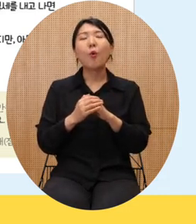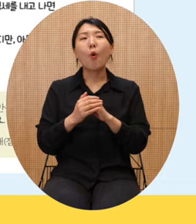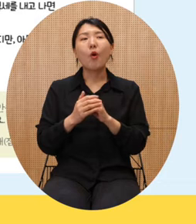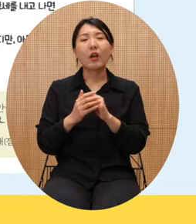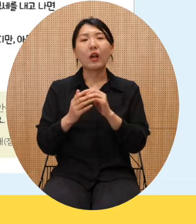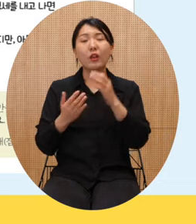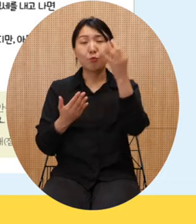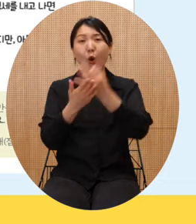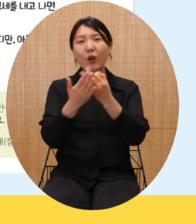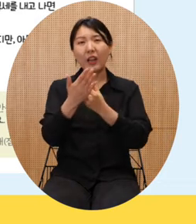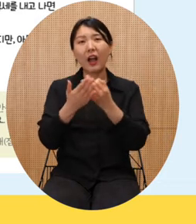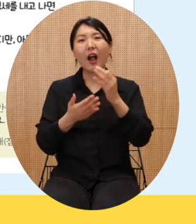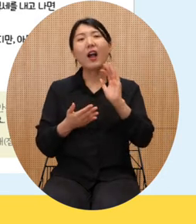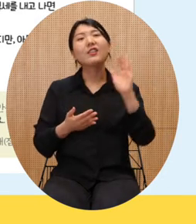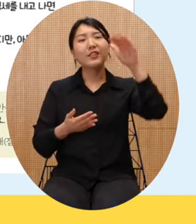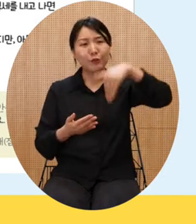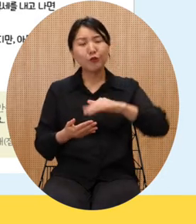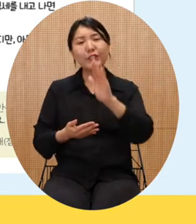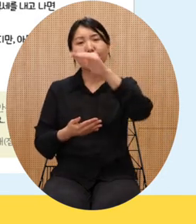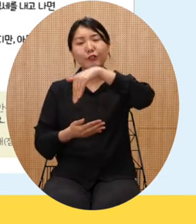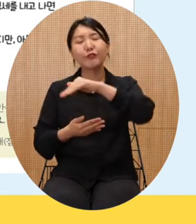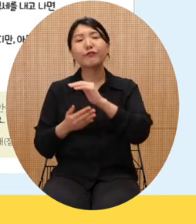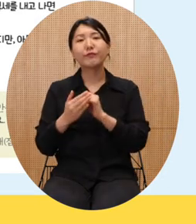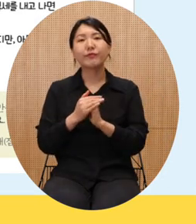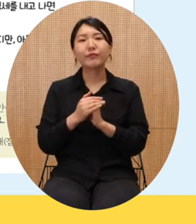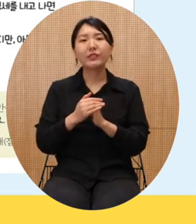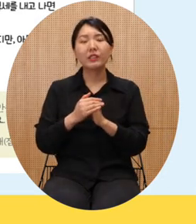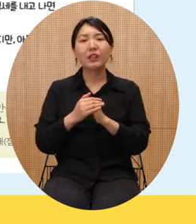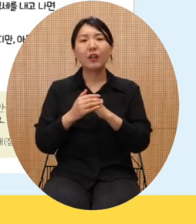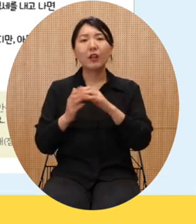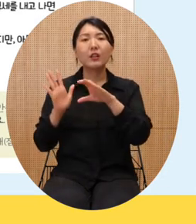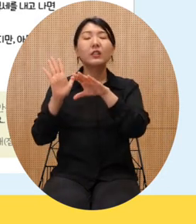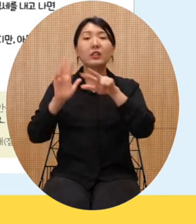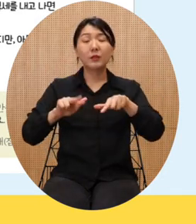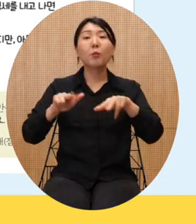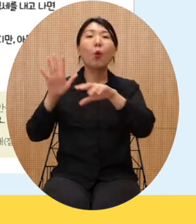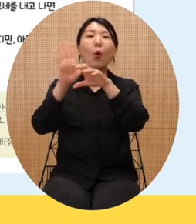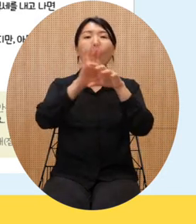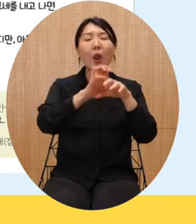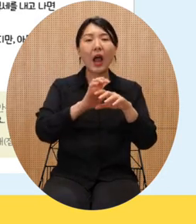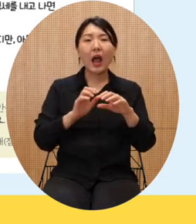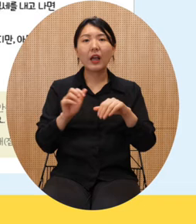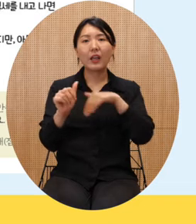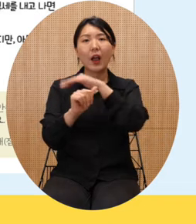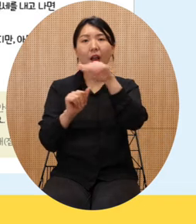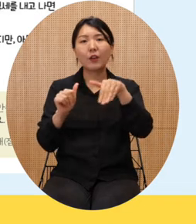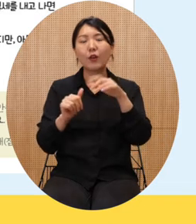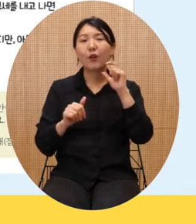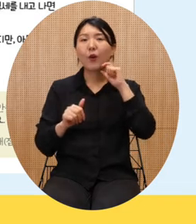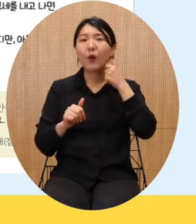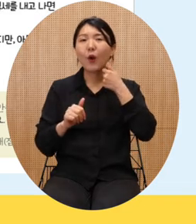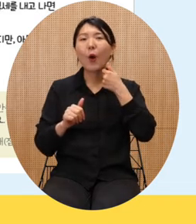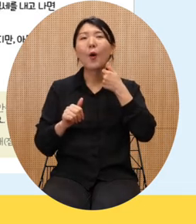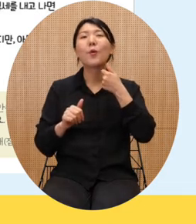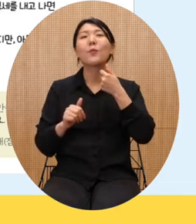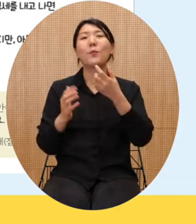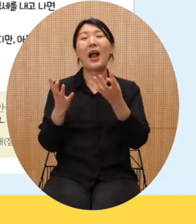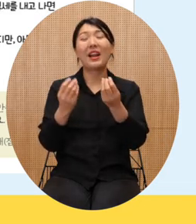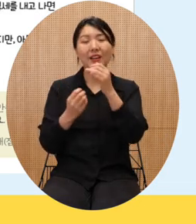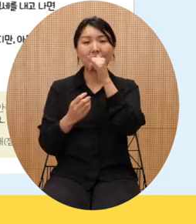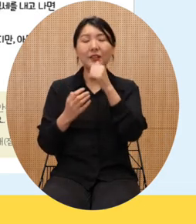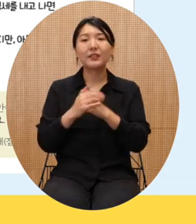거예요. 어떤 달은 좀 괜찮고 어떤 달은 좀 나쁘고 그리고 이 코로나19라는 상황으로